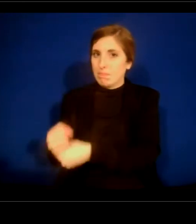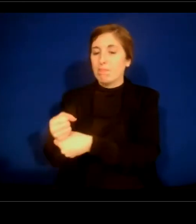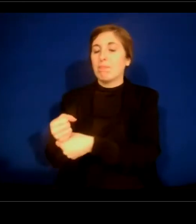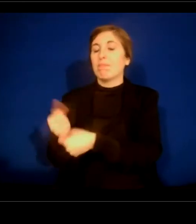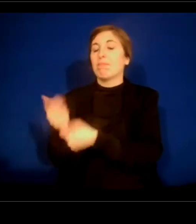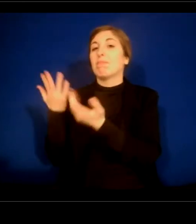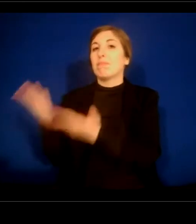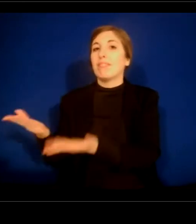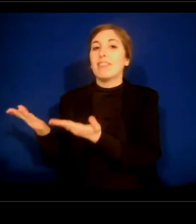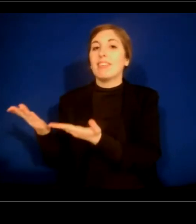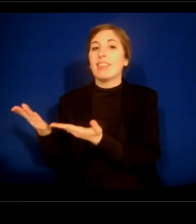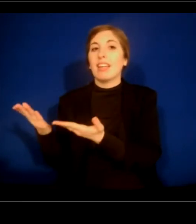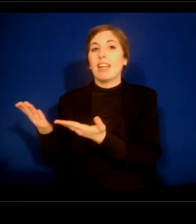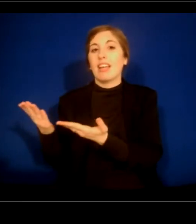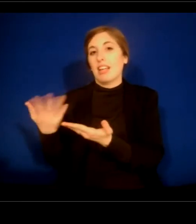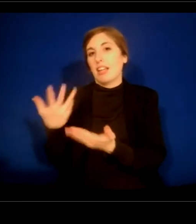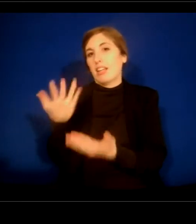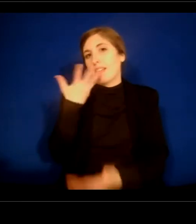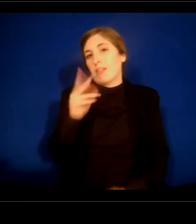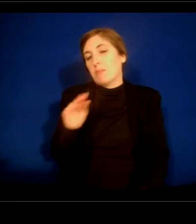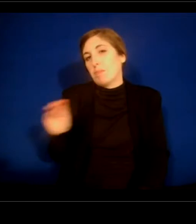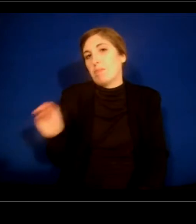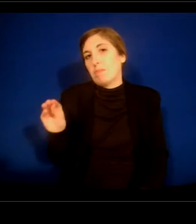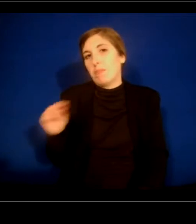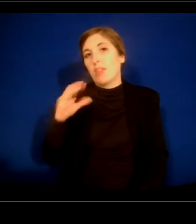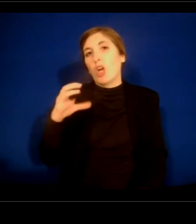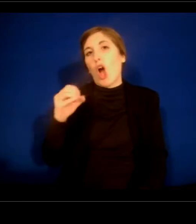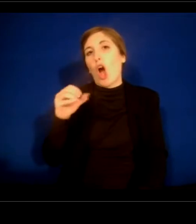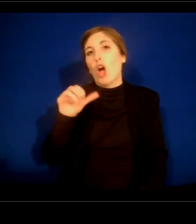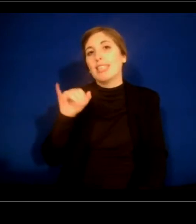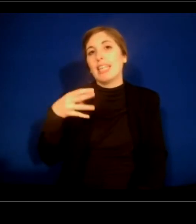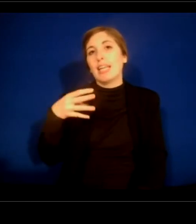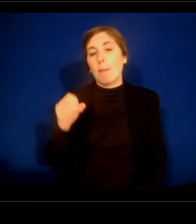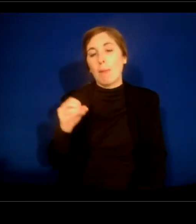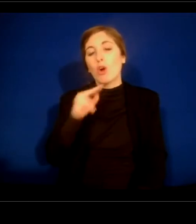passiamo a questo punto, chiediamo a Cosimo Verrusio